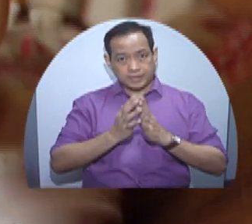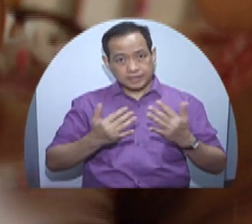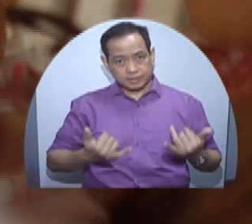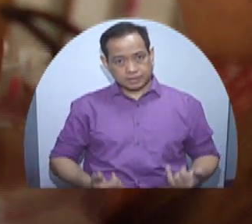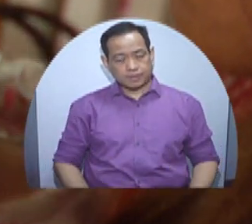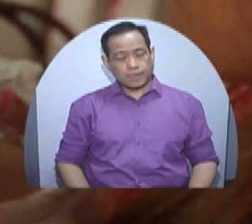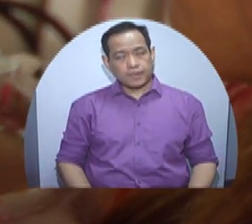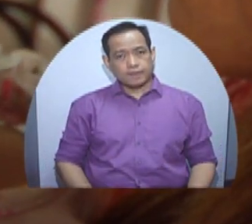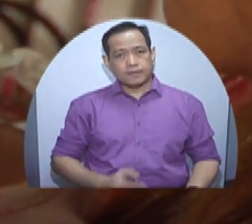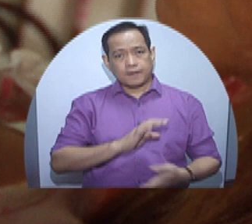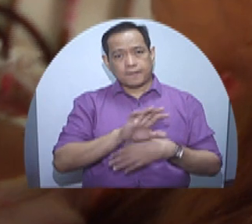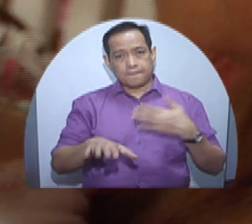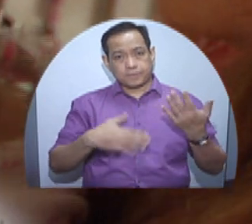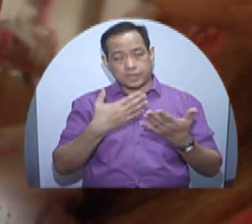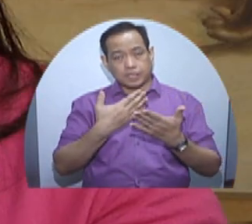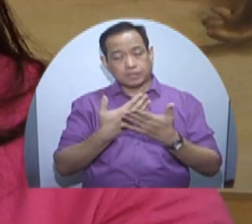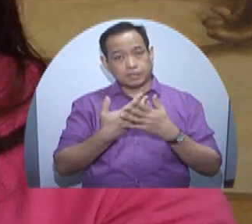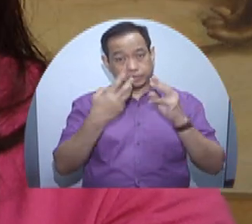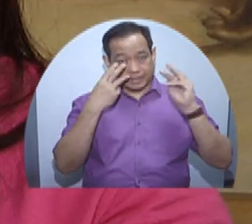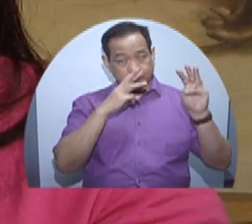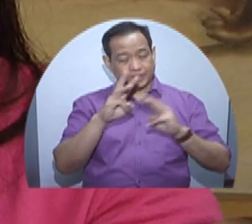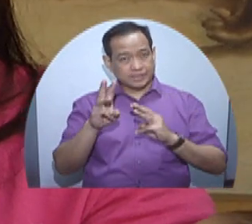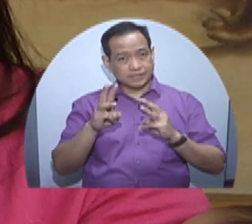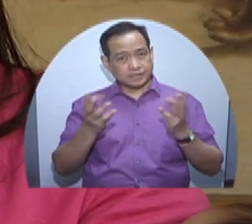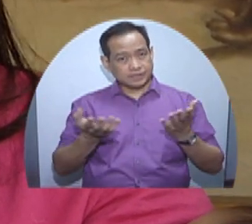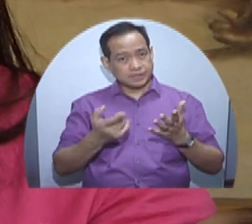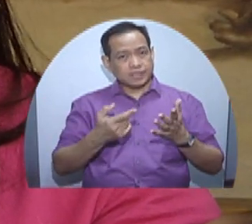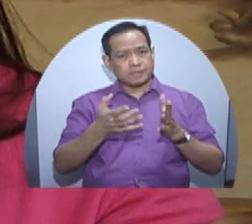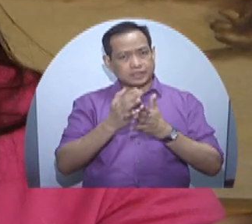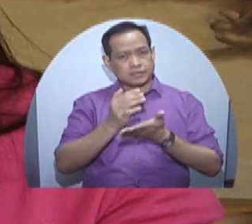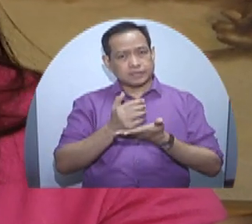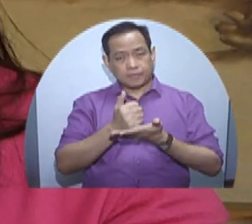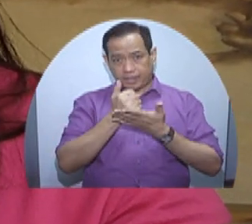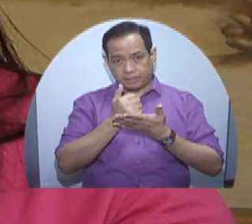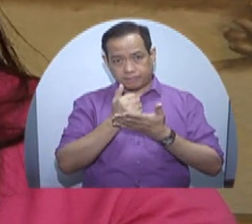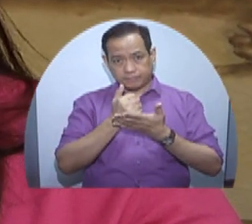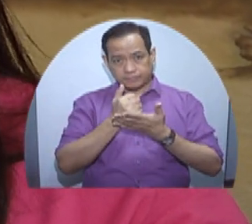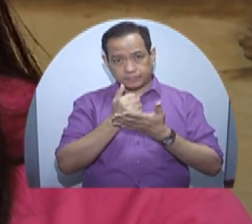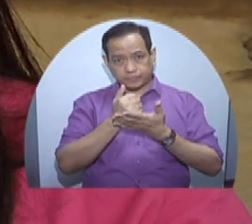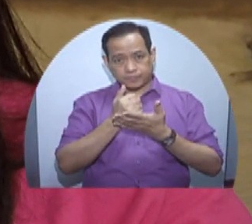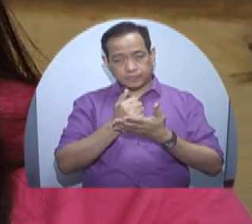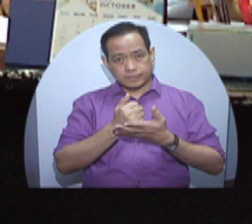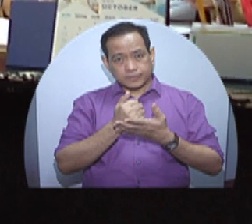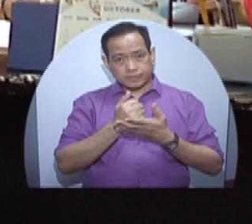kanilang panawagan. Sa lahat po ng nakakapanood nito, nananawagan po ako